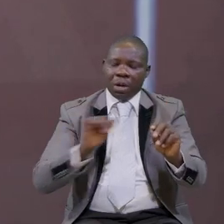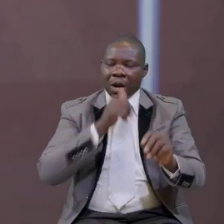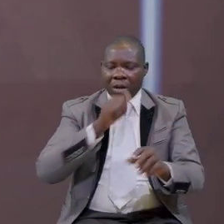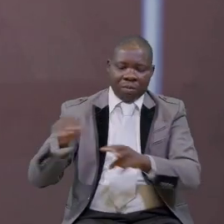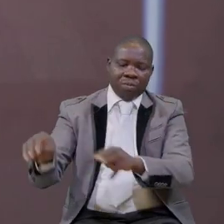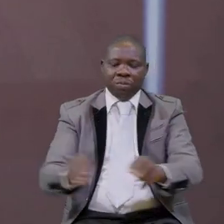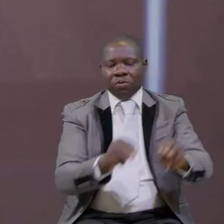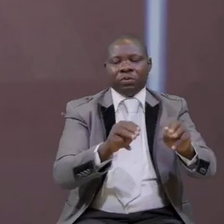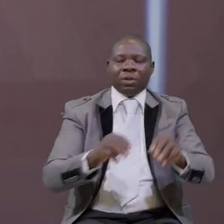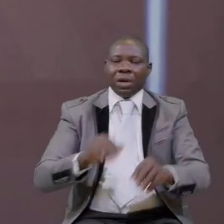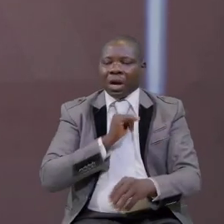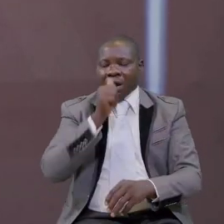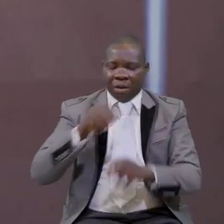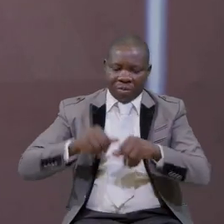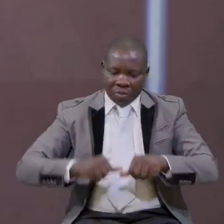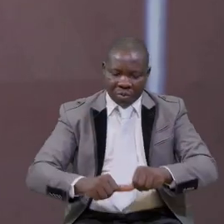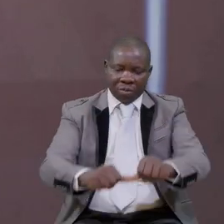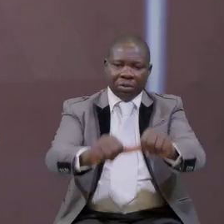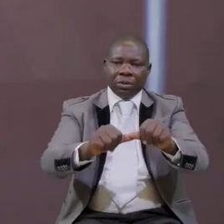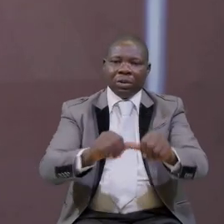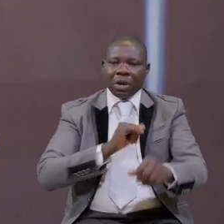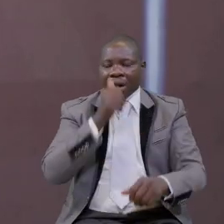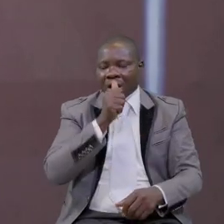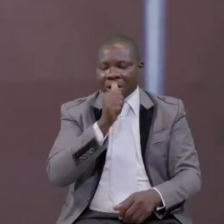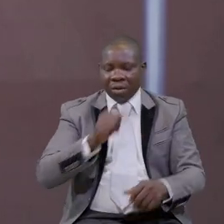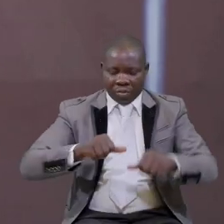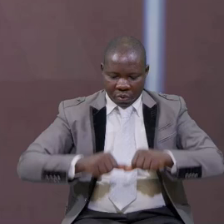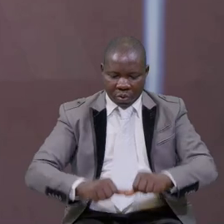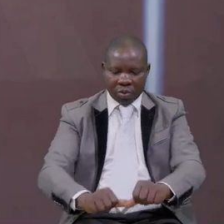j'avance. Je vais avancer.